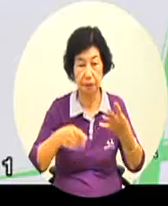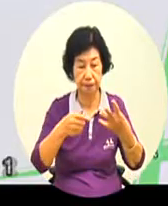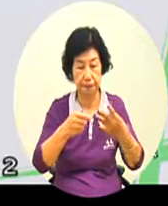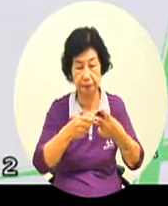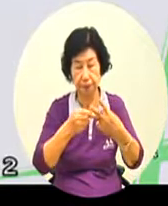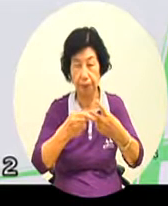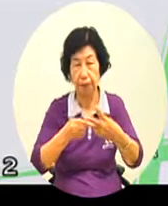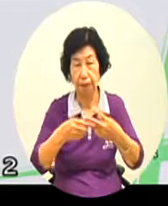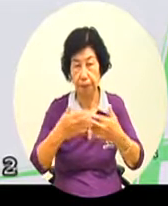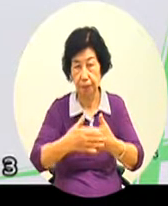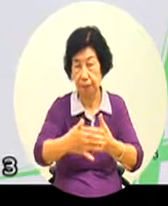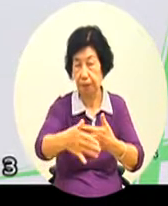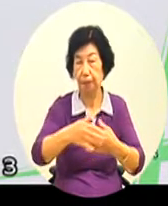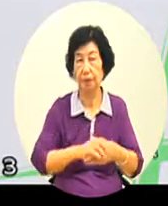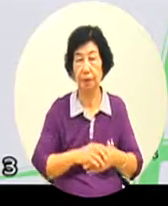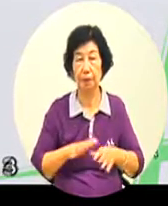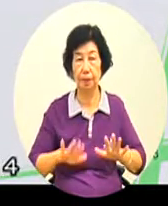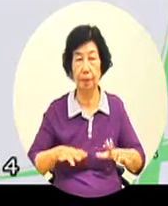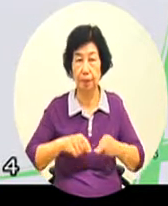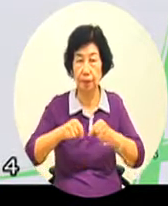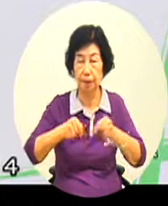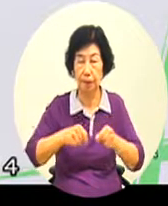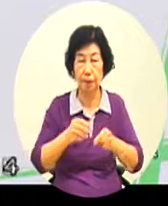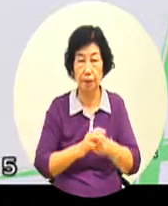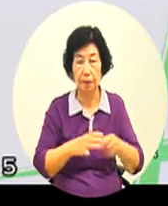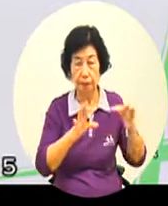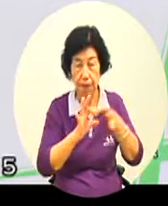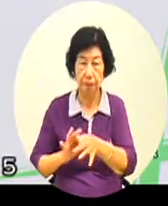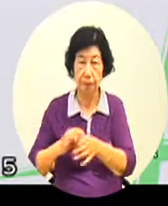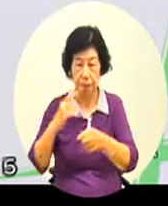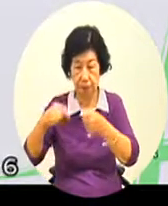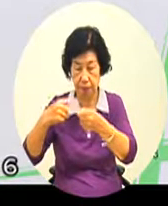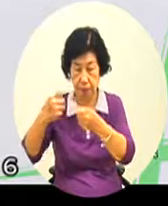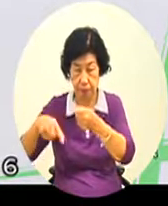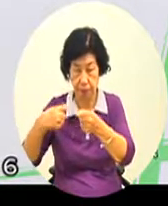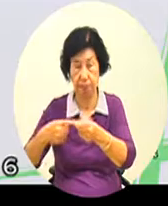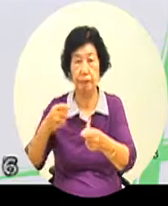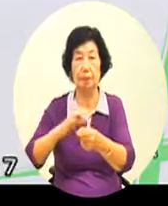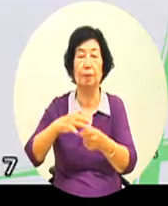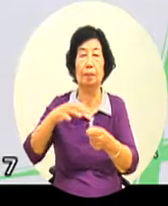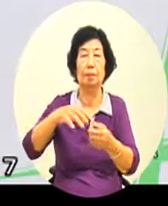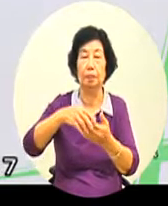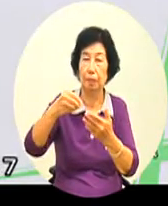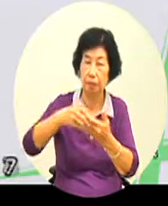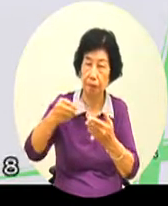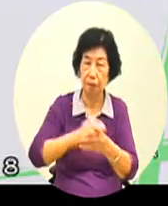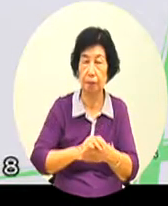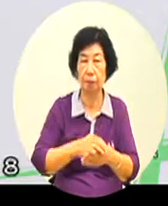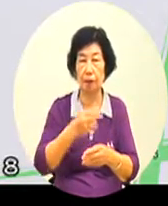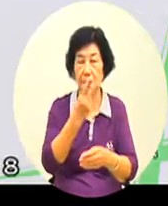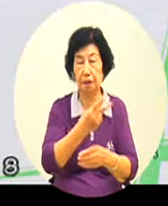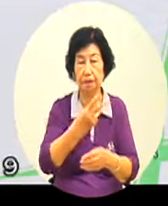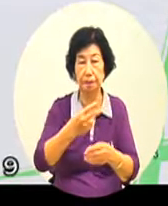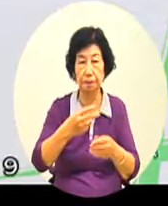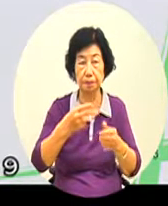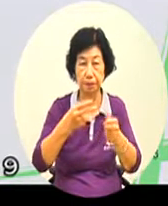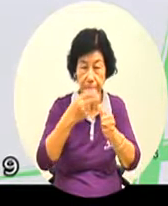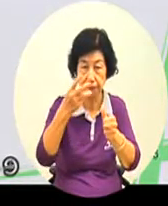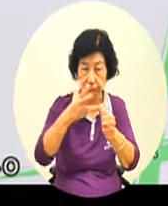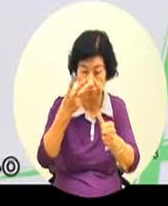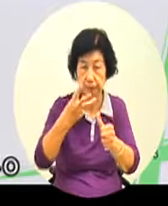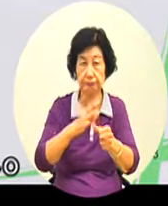我们这个计划呢，会持续每一年都会甄选2到3名计划进来哈。那